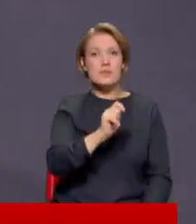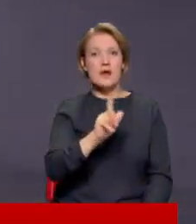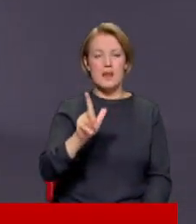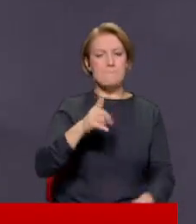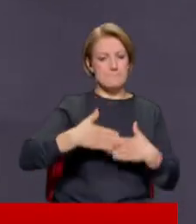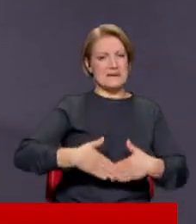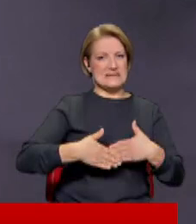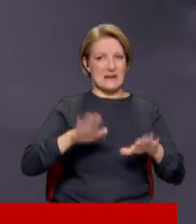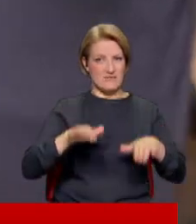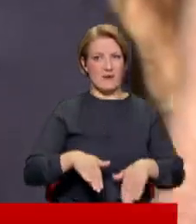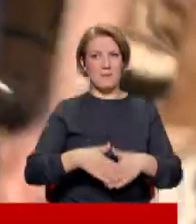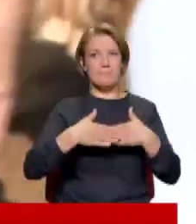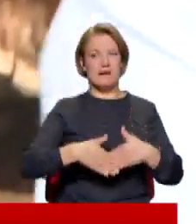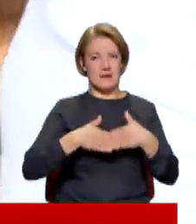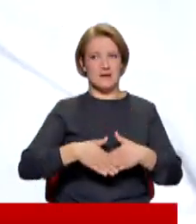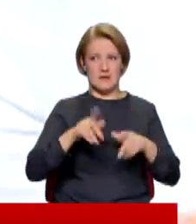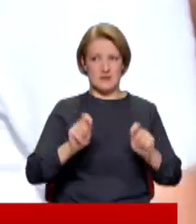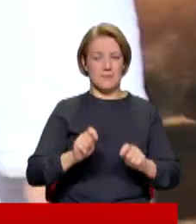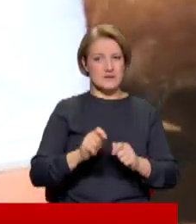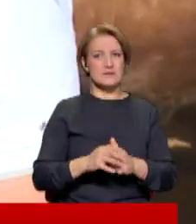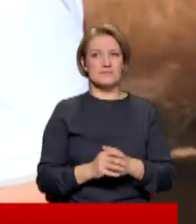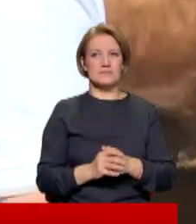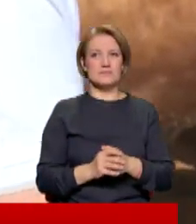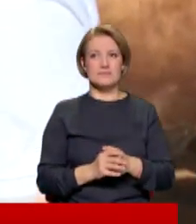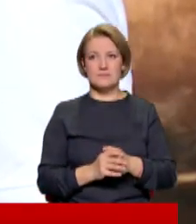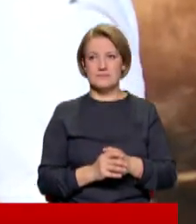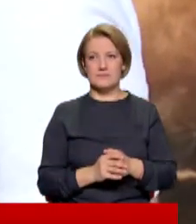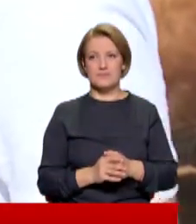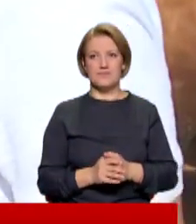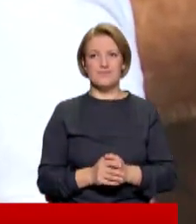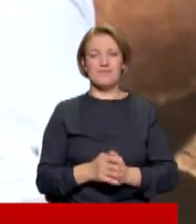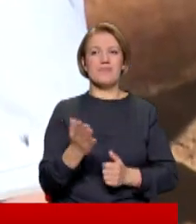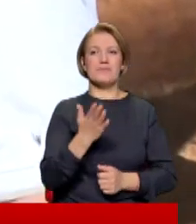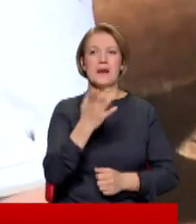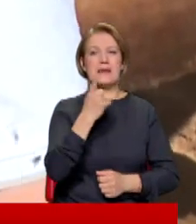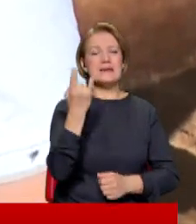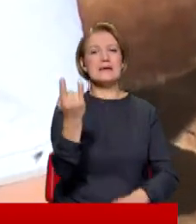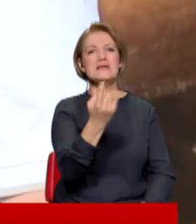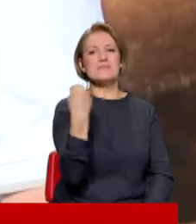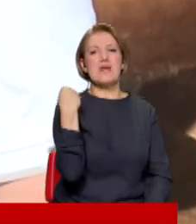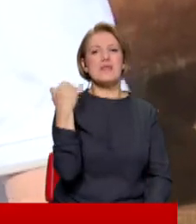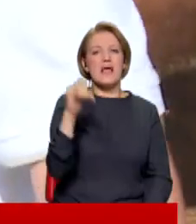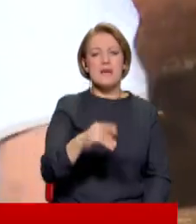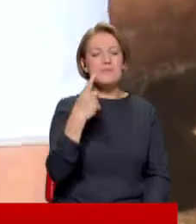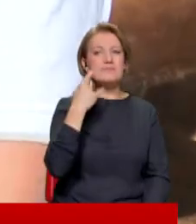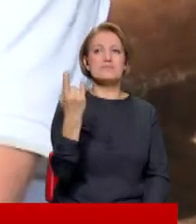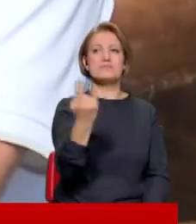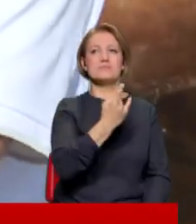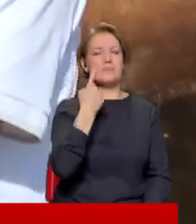Pazarlık payımız da var. Pazarlığa girdiniz mi? Anlaşmaya var mı? Daha bir gezelim. Yeni geldik de biz de bir